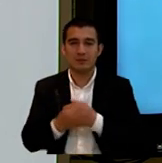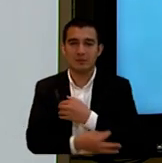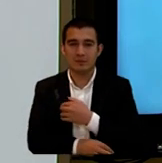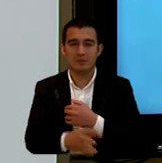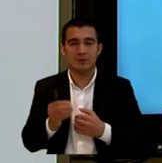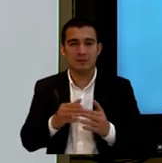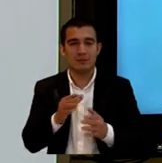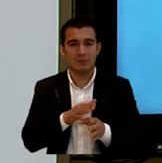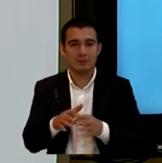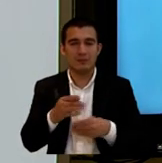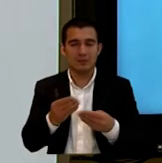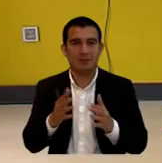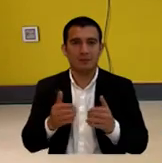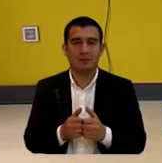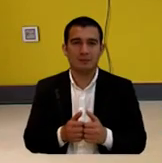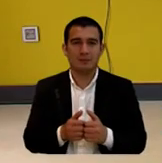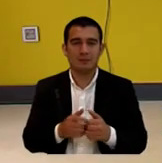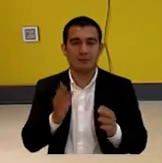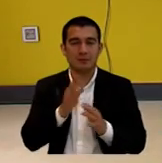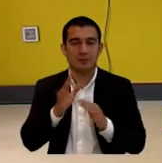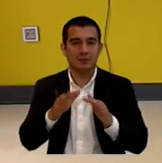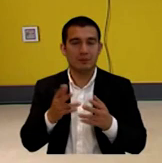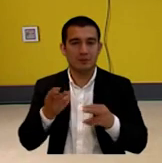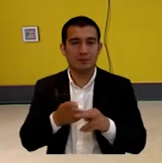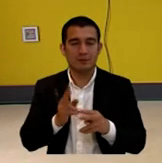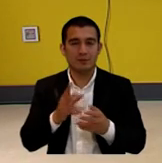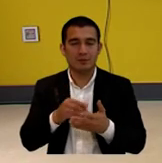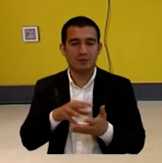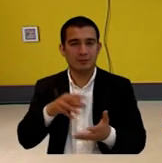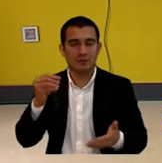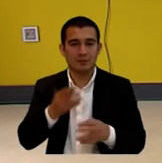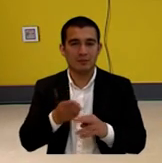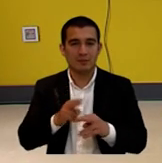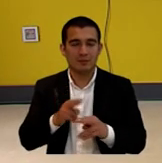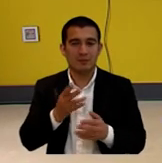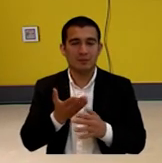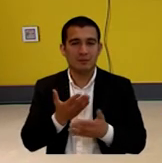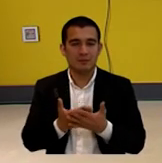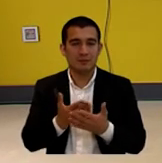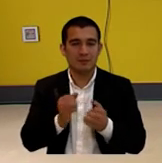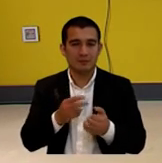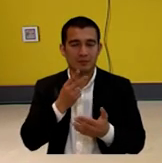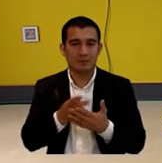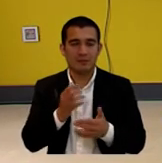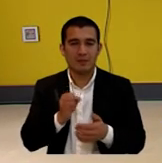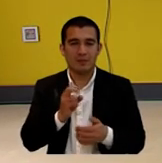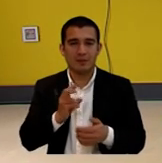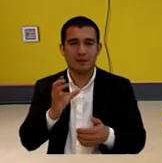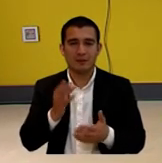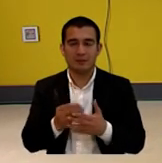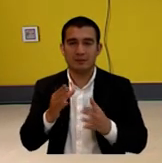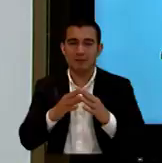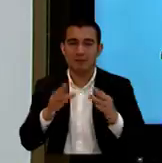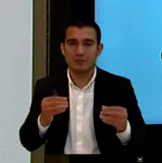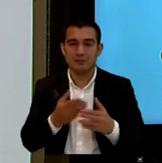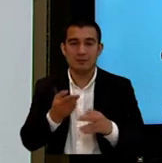uchun topshiriqni yozib olasiz. Fazodagi ortogonal proyeksiyalashga doir masala ko'ramiz. ABC uchburchakning